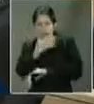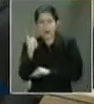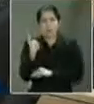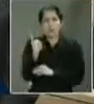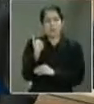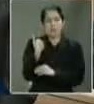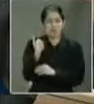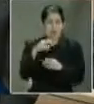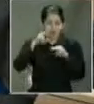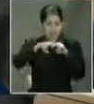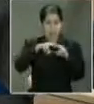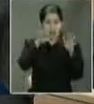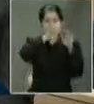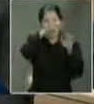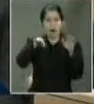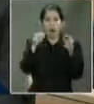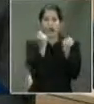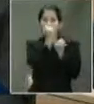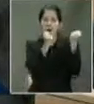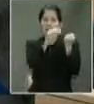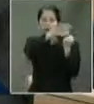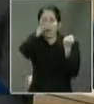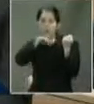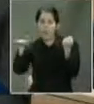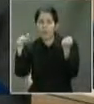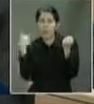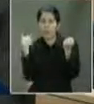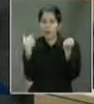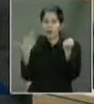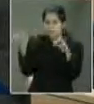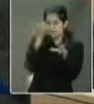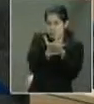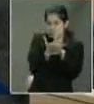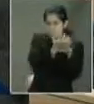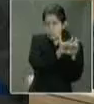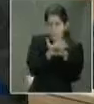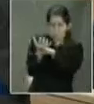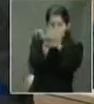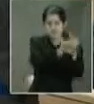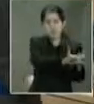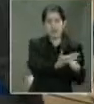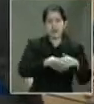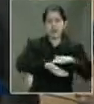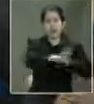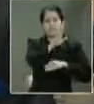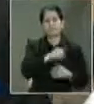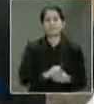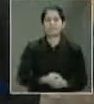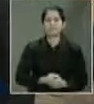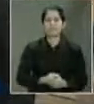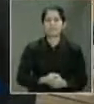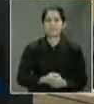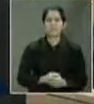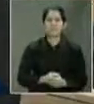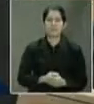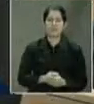ำตีมาไทยนั่งรถกระบะไอ้พรรคพวกรู้จักเอาเบนซ์ BM ผมบอกนี่จะหาเวรให้พี่เลยเองไปใกล้ๆเอารถก